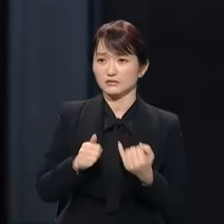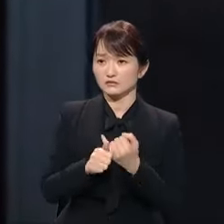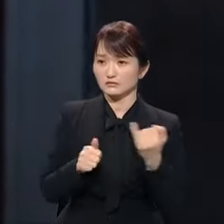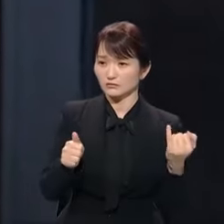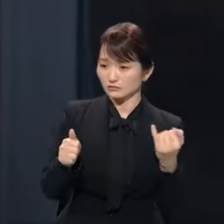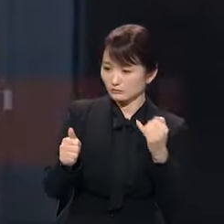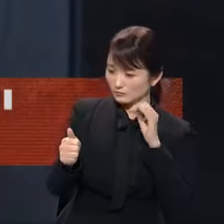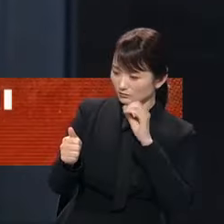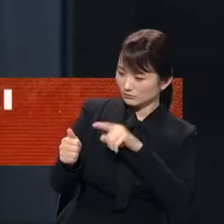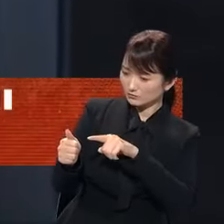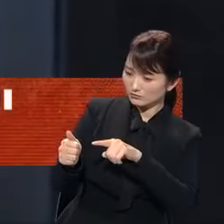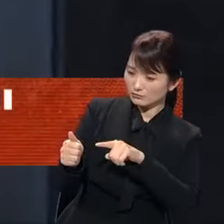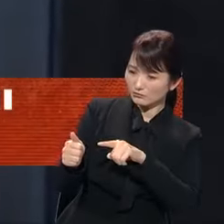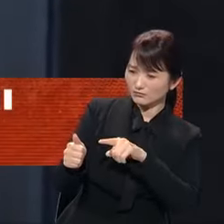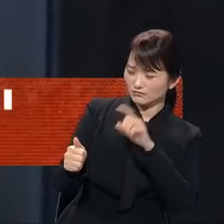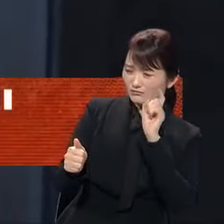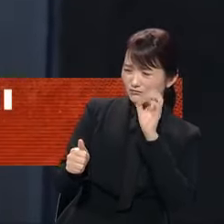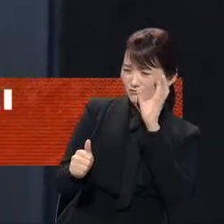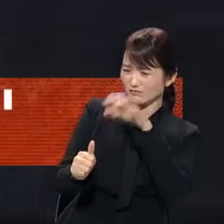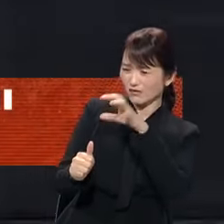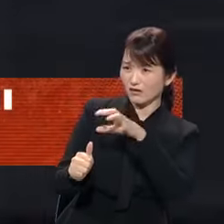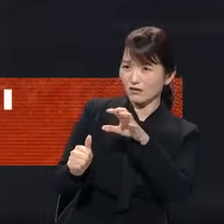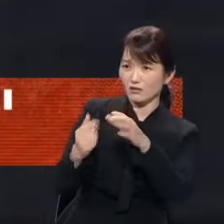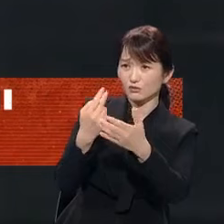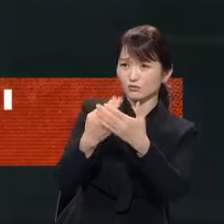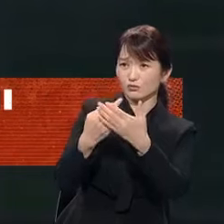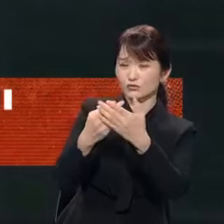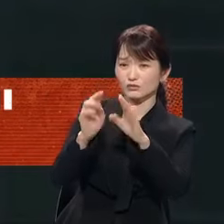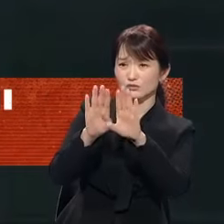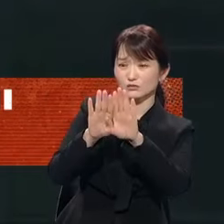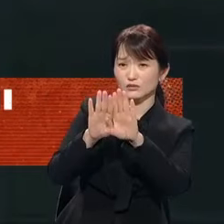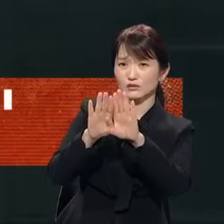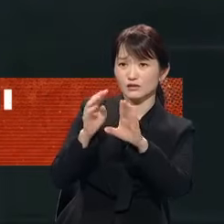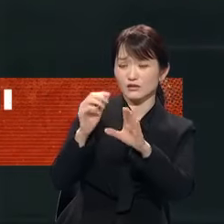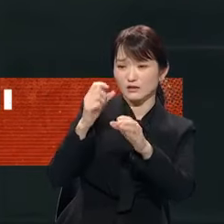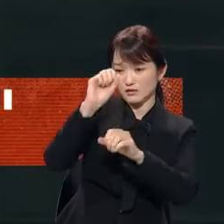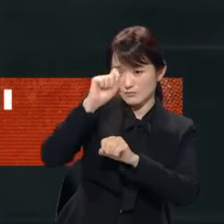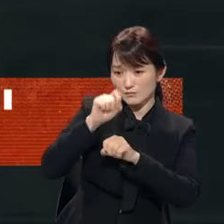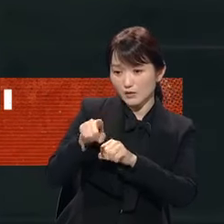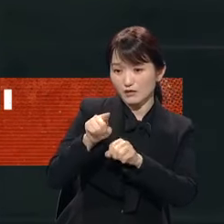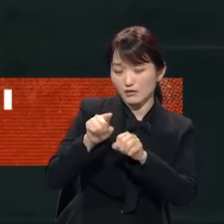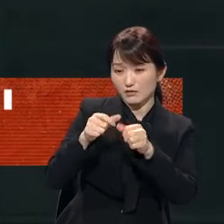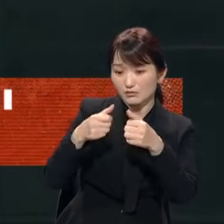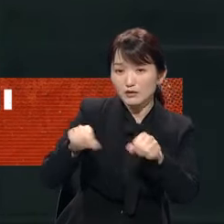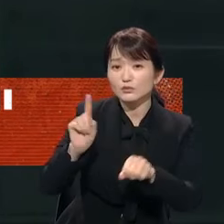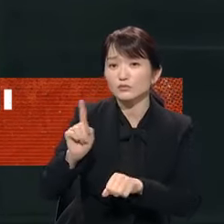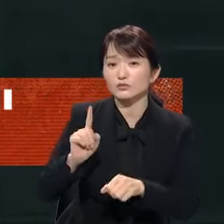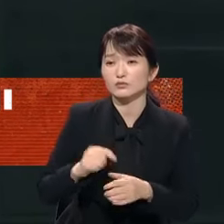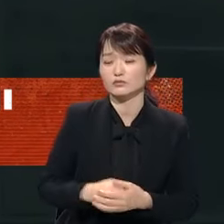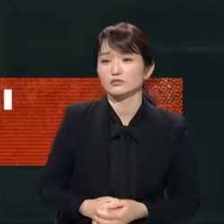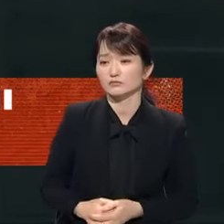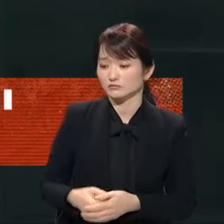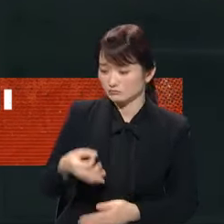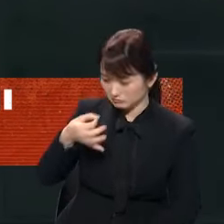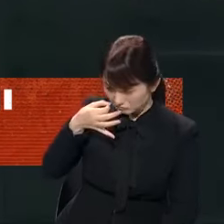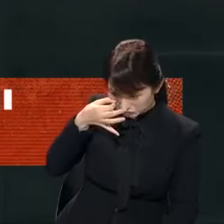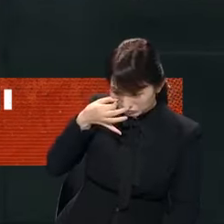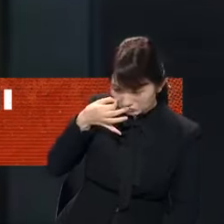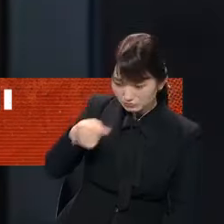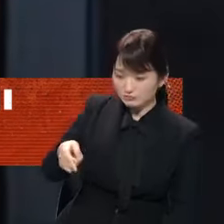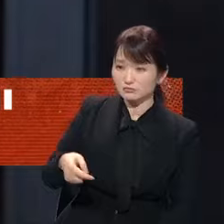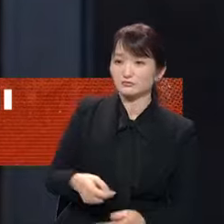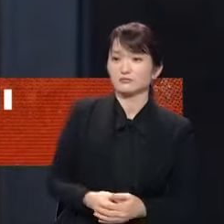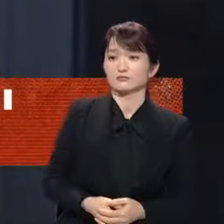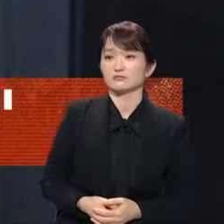뭐라고 잔소리할 것 같아요. 저거 저러다 깨지면 어떡해요. 네, 그런데 그냥 이렇게 보고 있어요. 근데 이제 그럴 뿐만 아니라